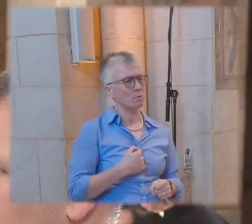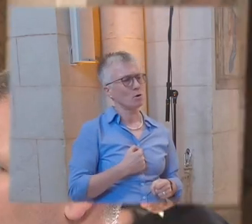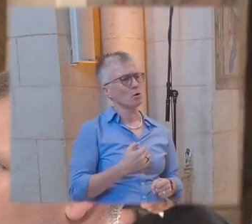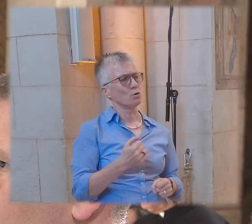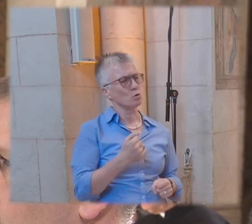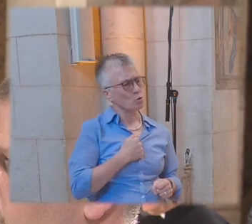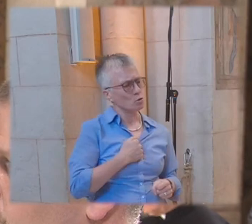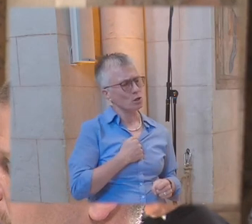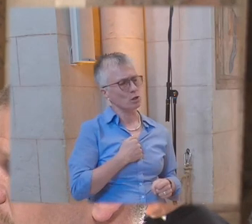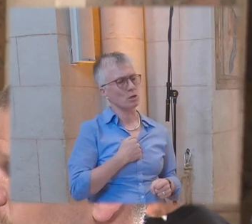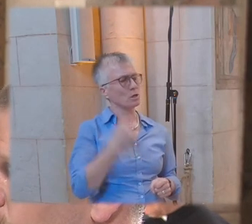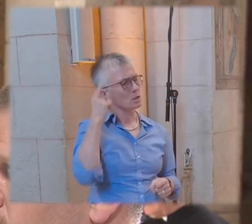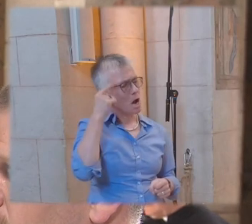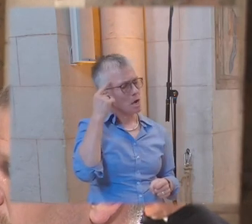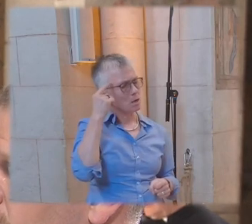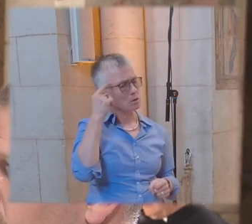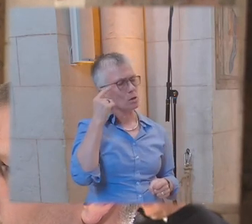Werken,